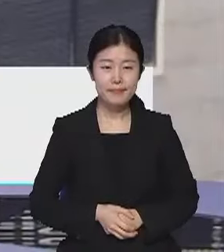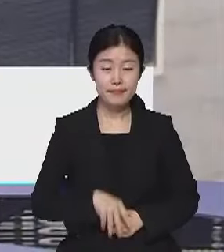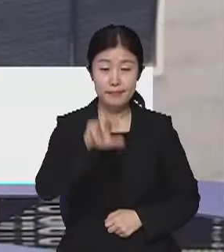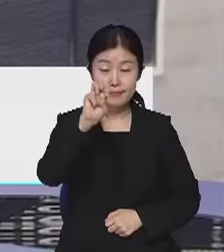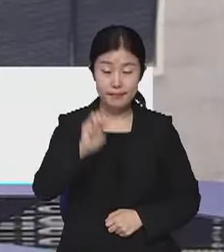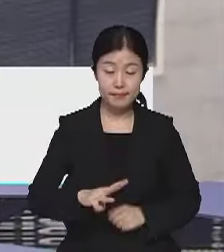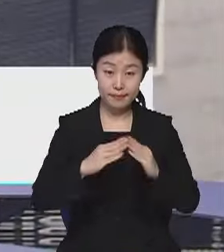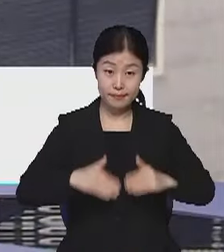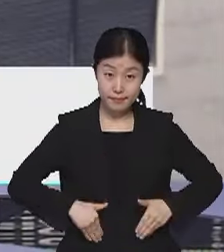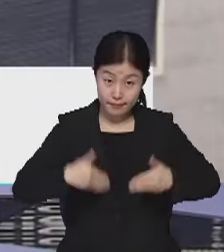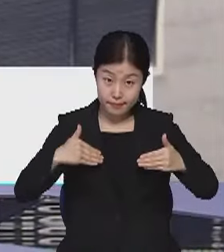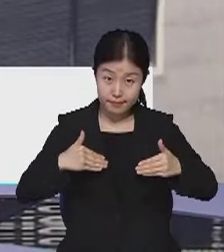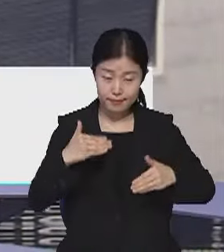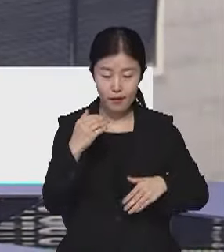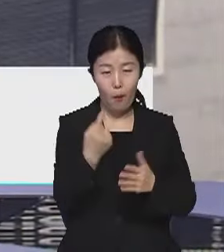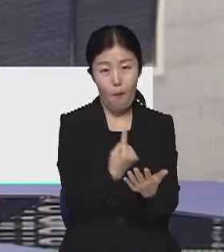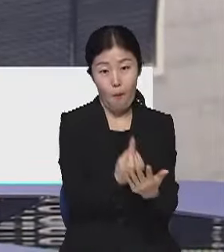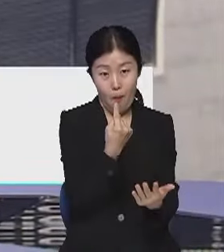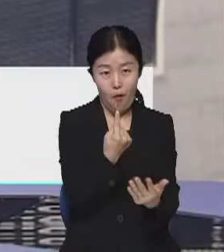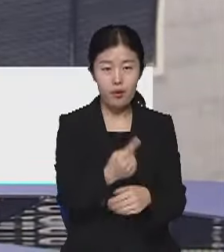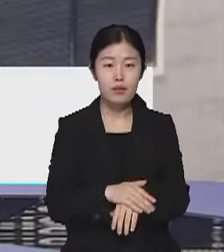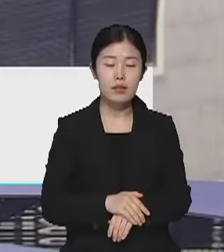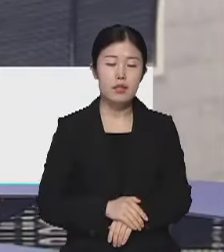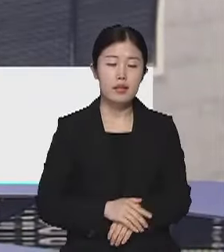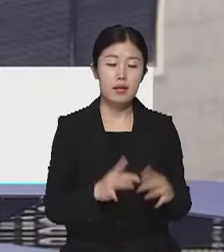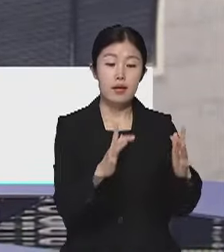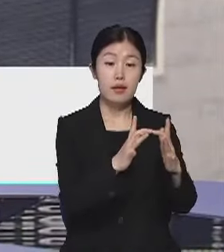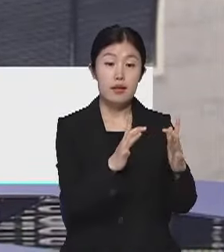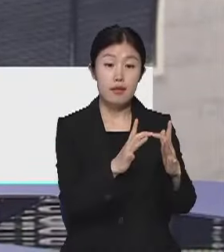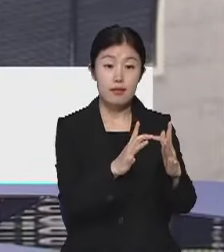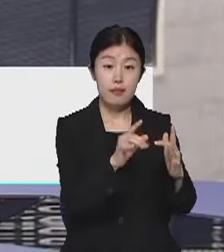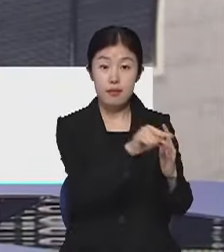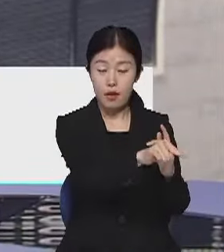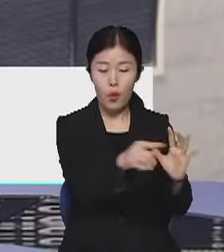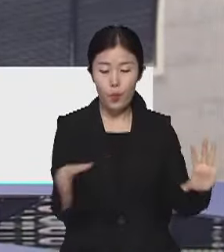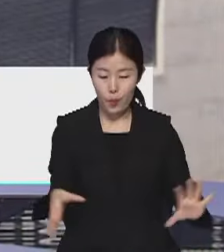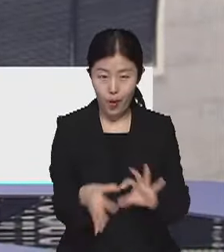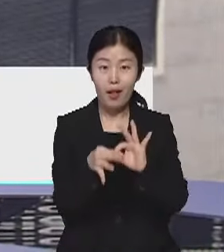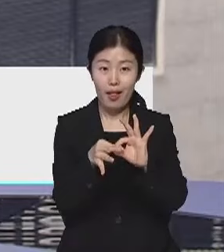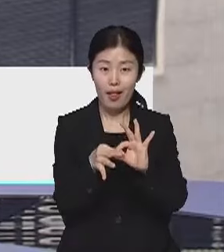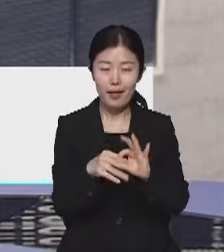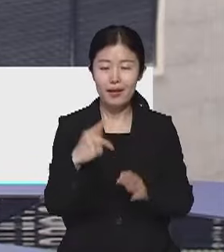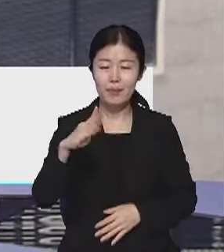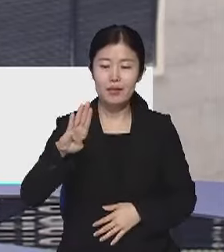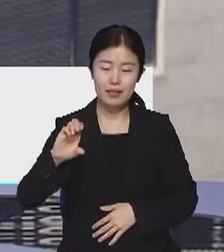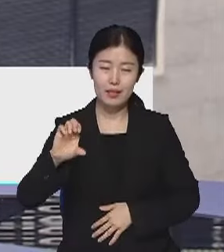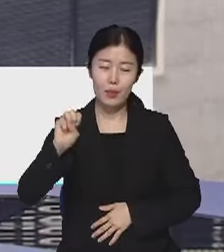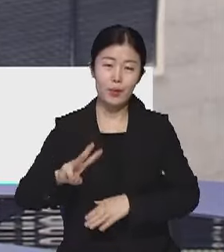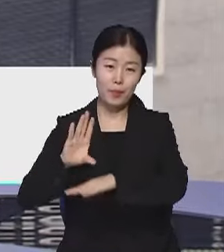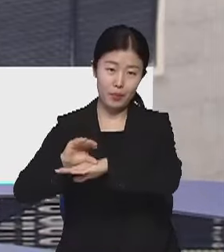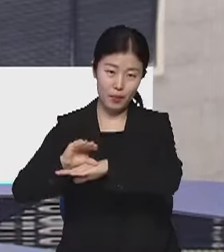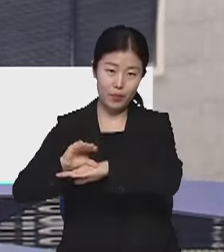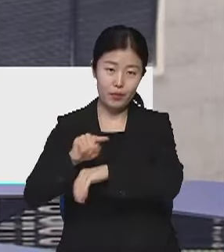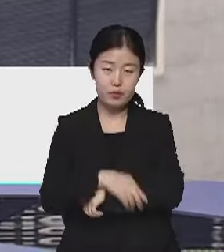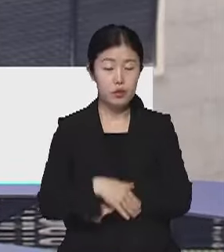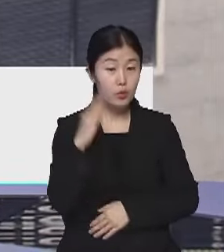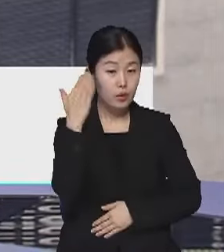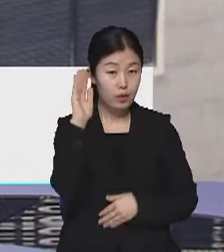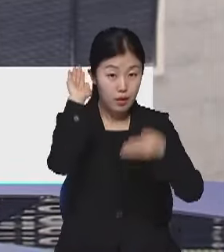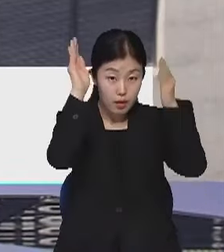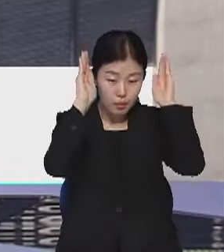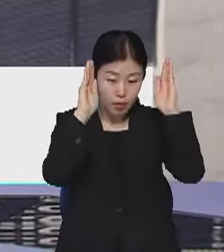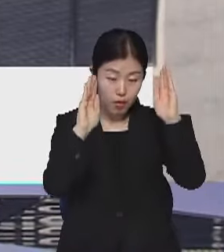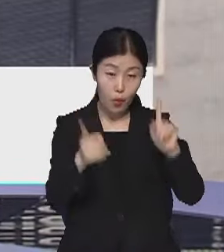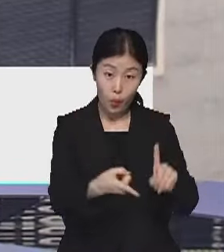광주 전남에서 유일하게 포털사와 뉴스 콘텐츠 공급 자유를 맺고 있는 KBC 광주 방송이 최근 네이버 구독자